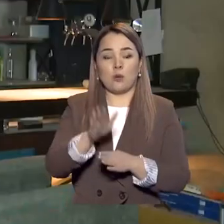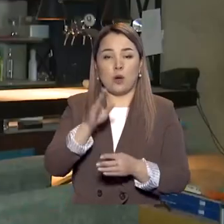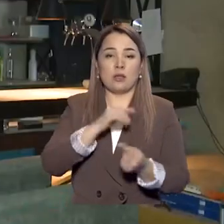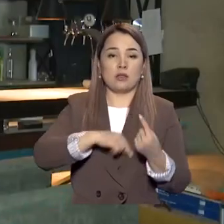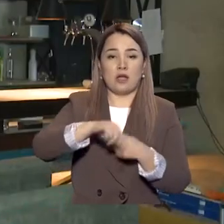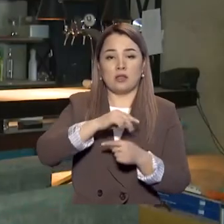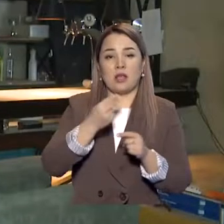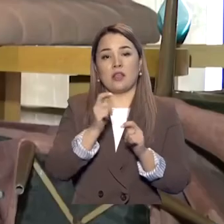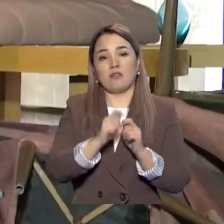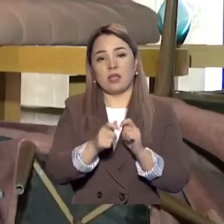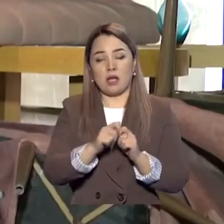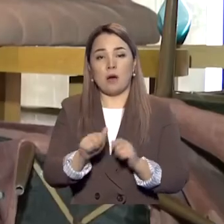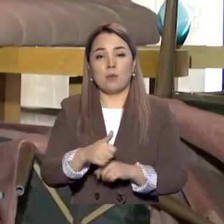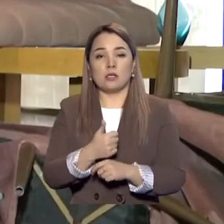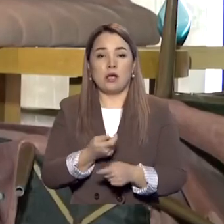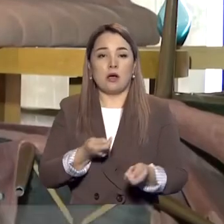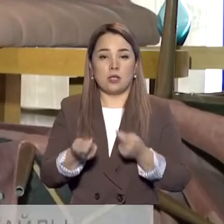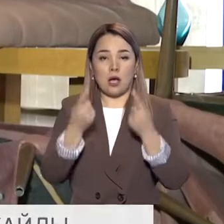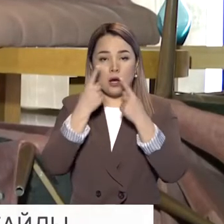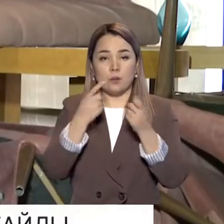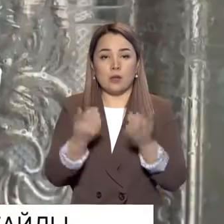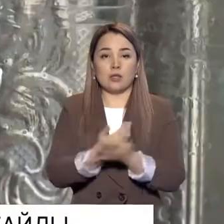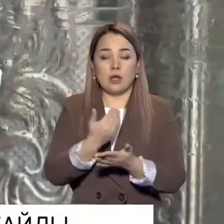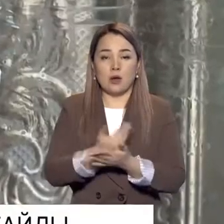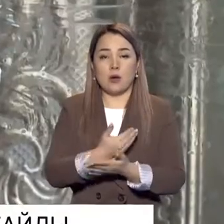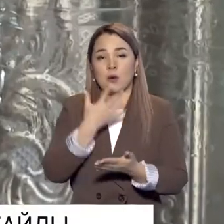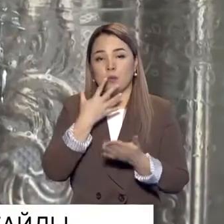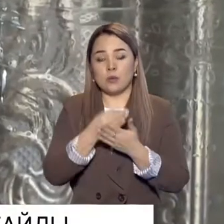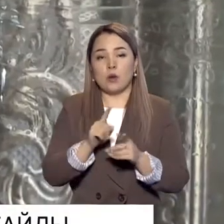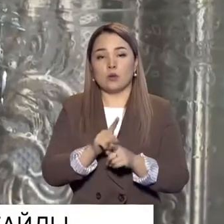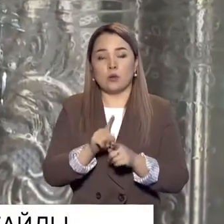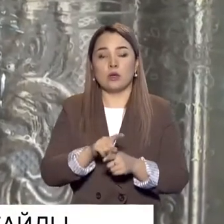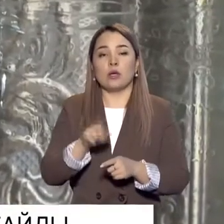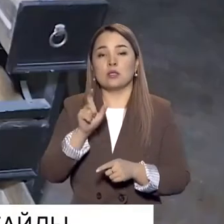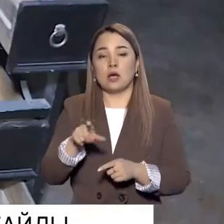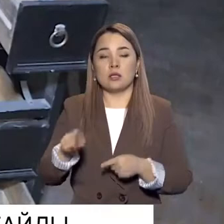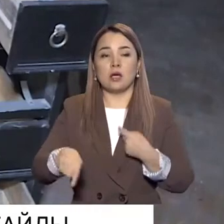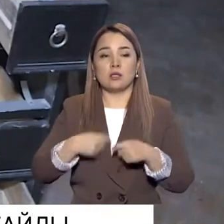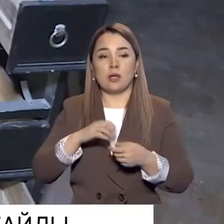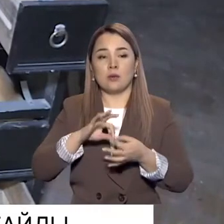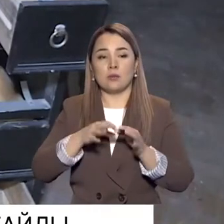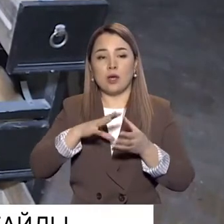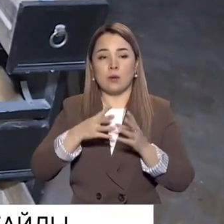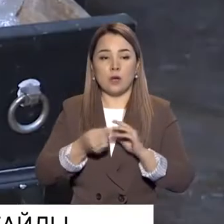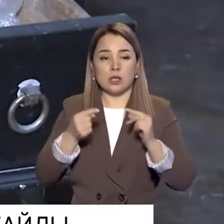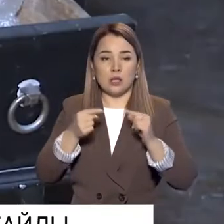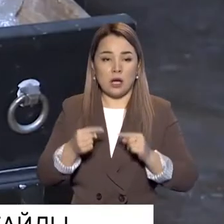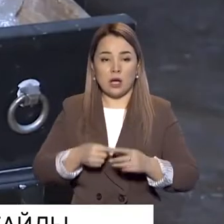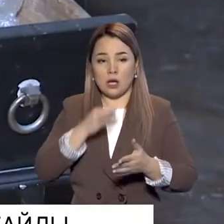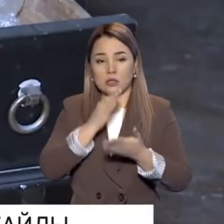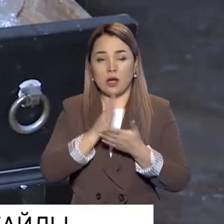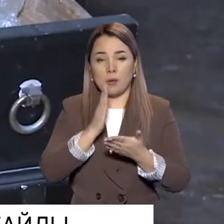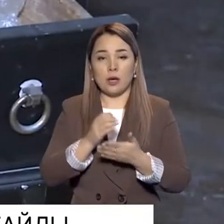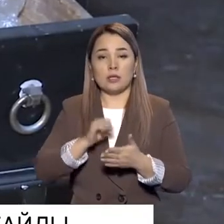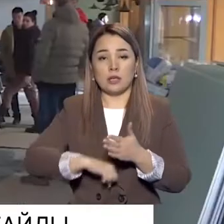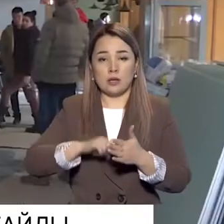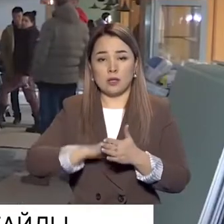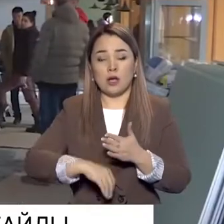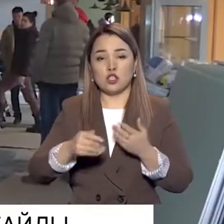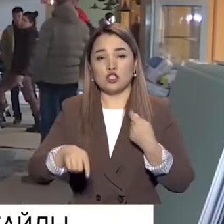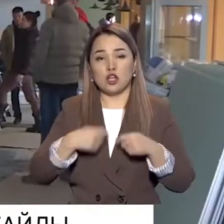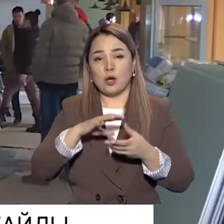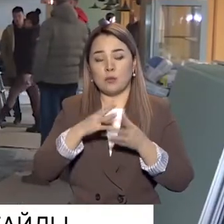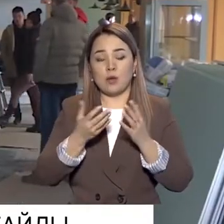және инвестициялар басқармасы хабарлады. Мүлікке келген залалды өтеудің қолданыстағы тетігі нақтыланып жатыр. Себебі шығын